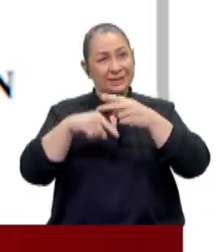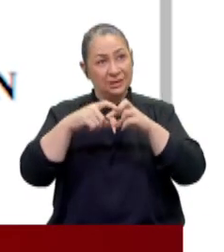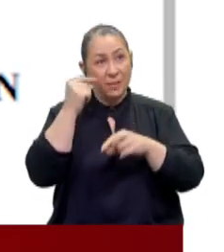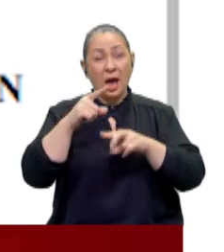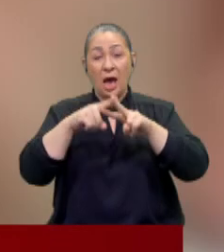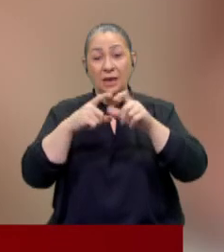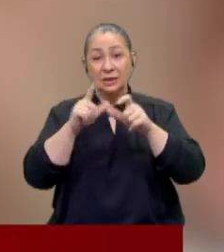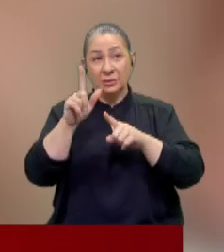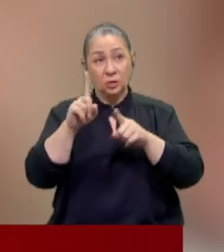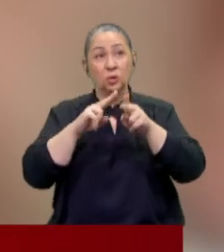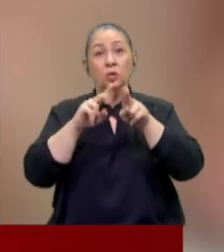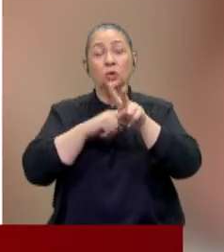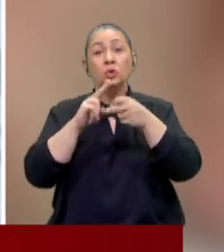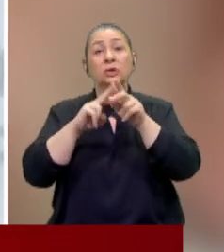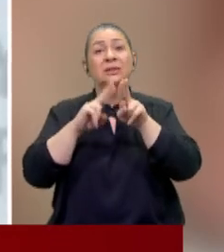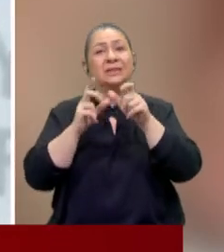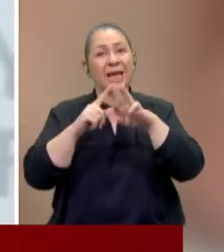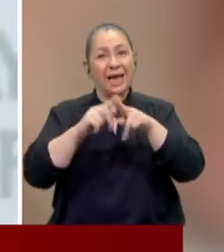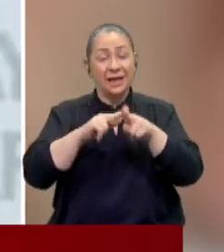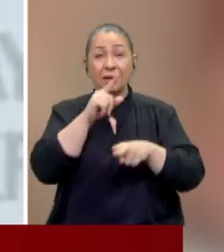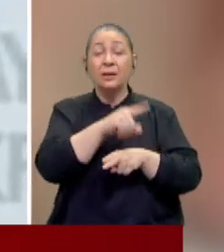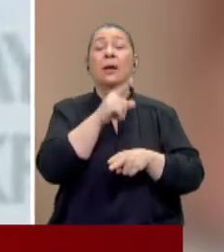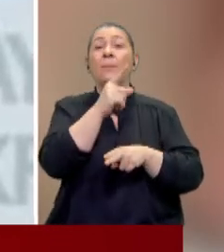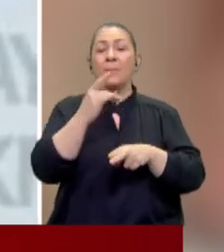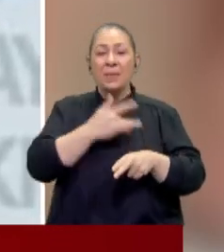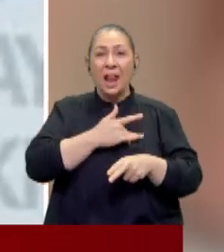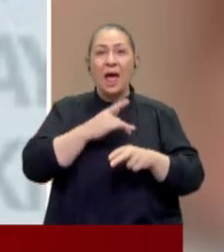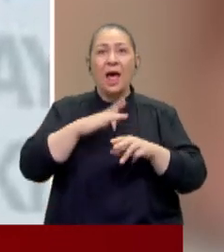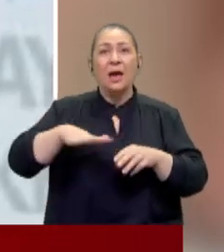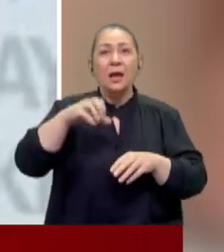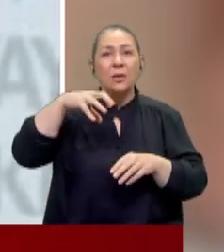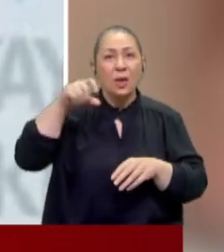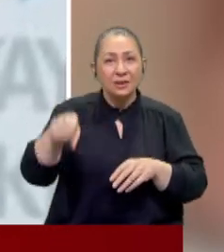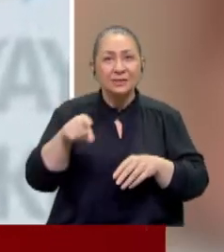Aslı Yüksek, Bilal Erdoğan'ın başkanı olduğu İlim Yayma Vakfı'nın mütevelli heyet üyesi.